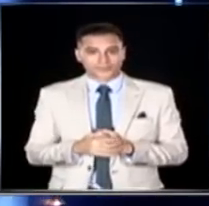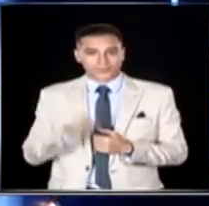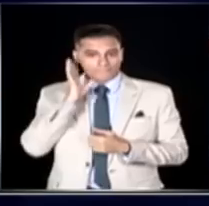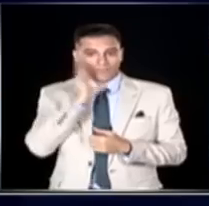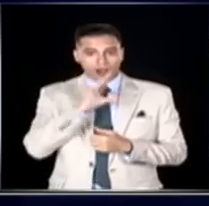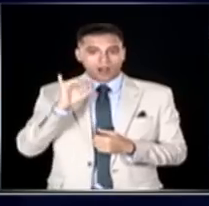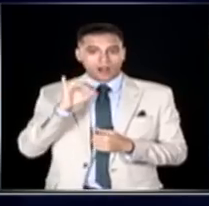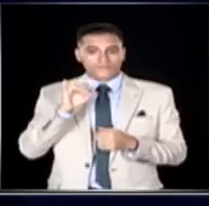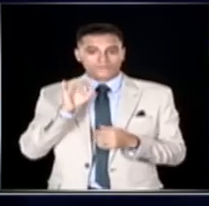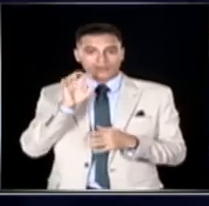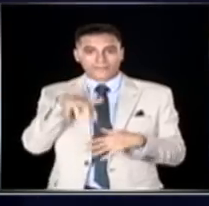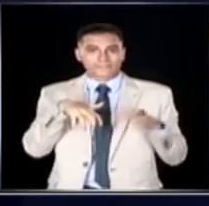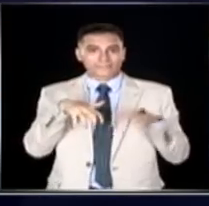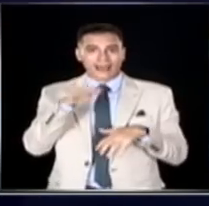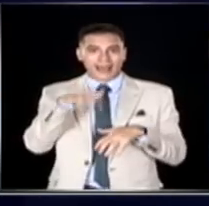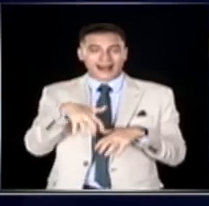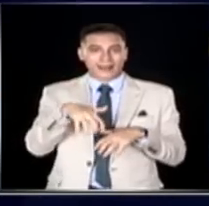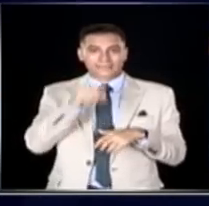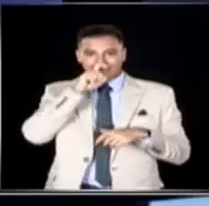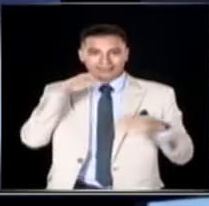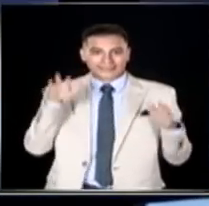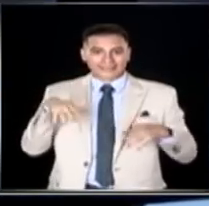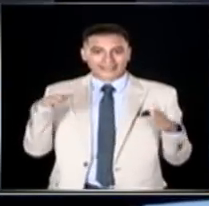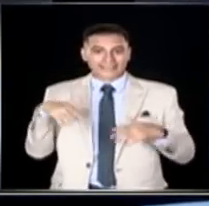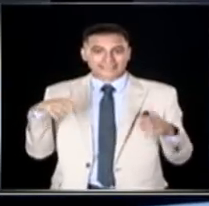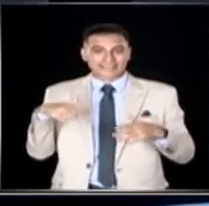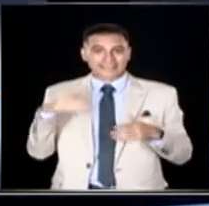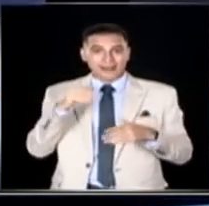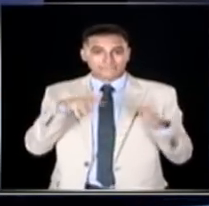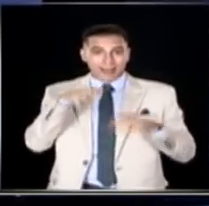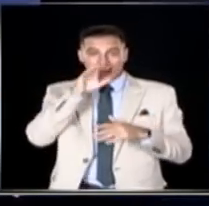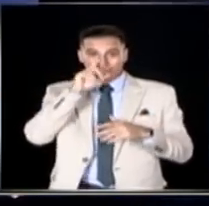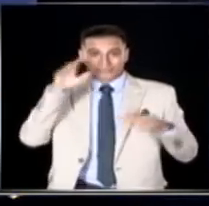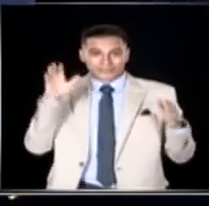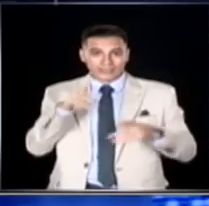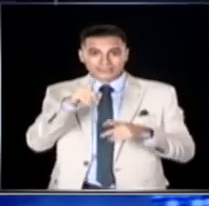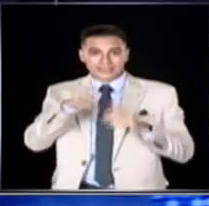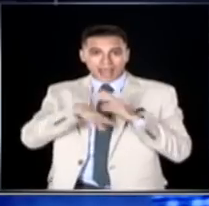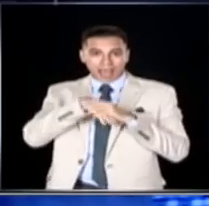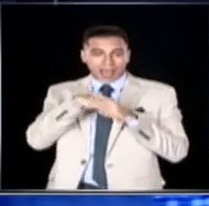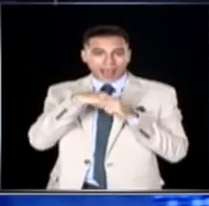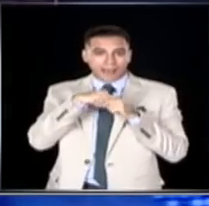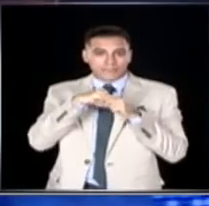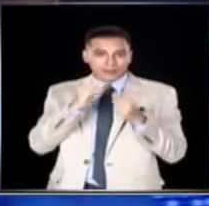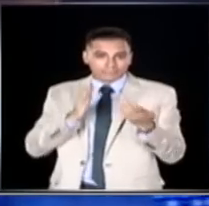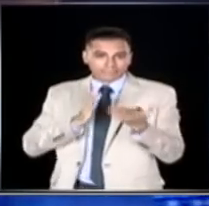مخلب النسر هي عملية نفذتها امريكا باحدى دول الشرق الاوسط عام